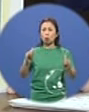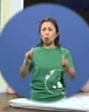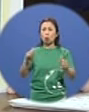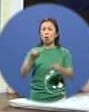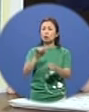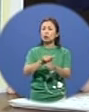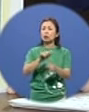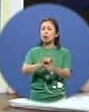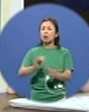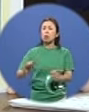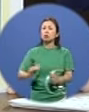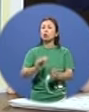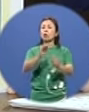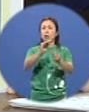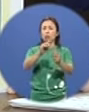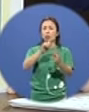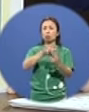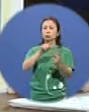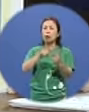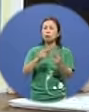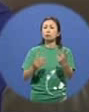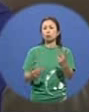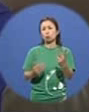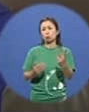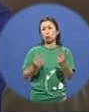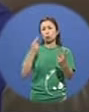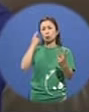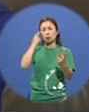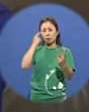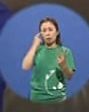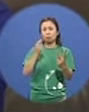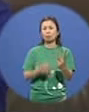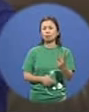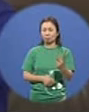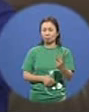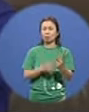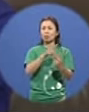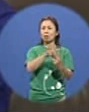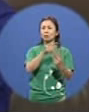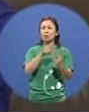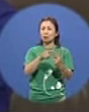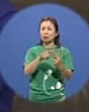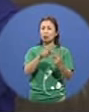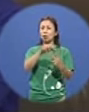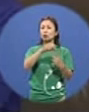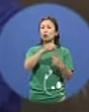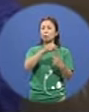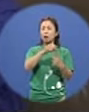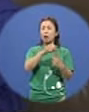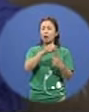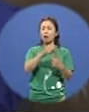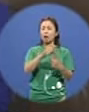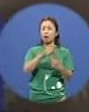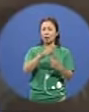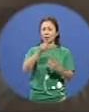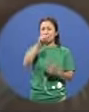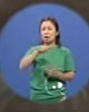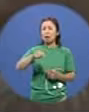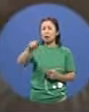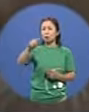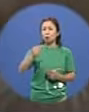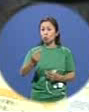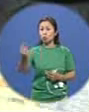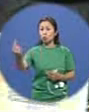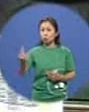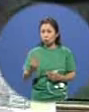ねそういうことを2つやっていかないといけないと思うんですじゃこの大きな2つの柱の1つ目Uアタ就職支援に